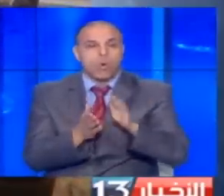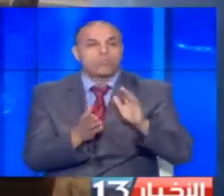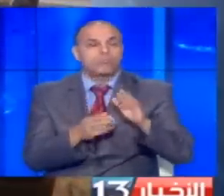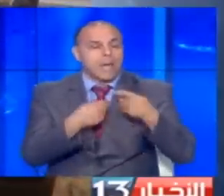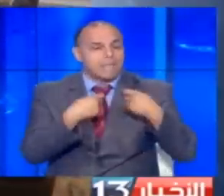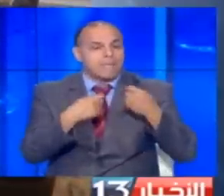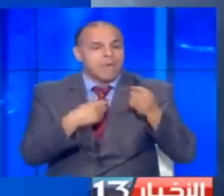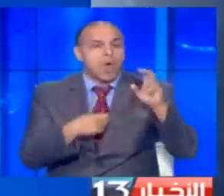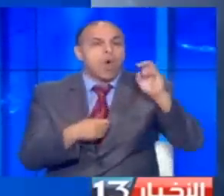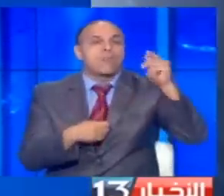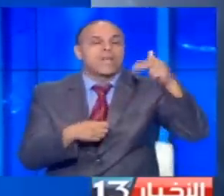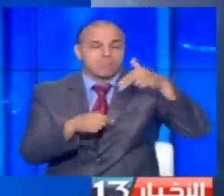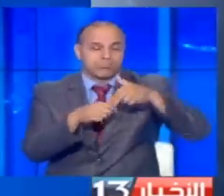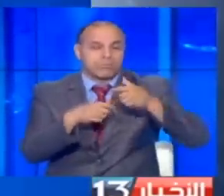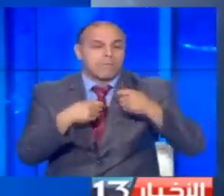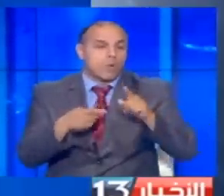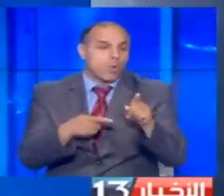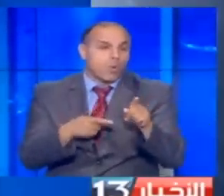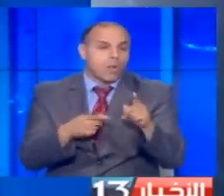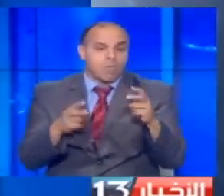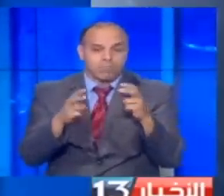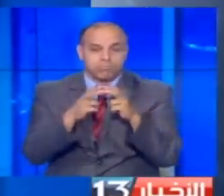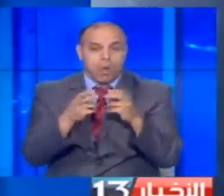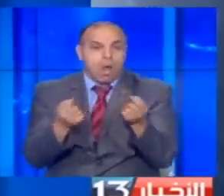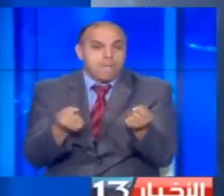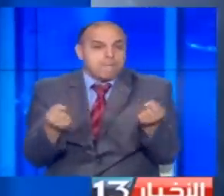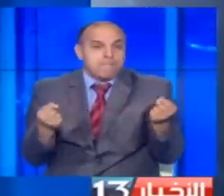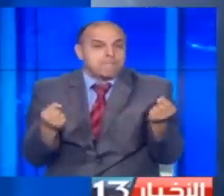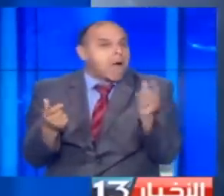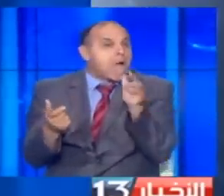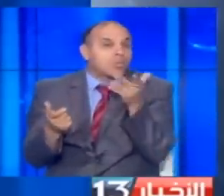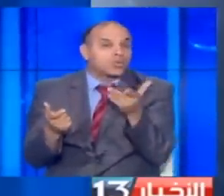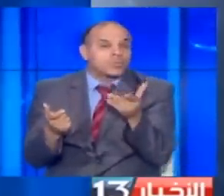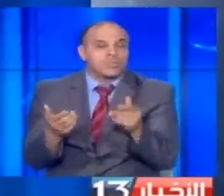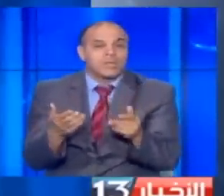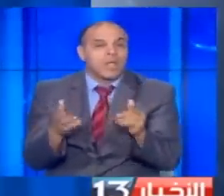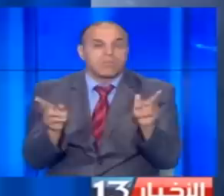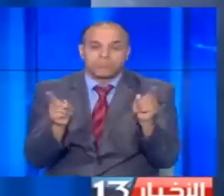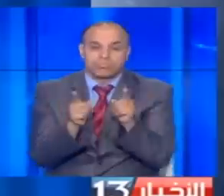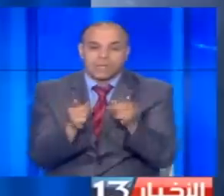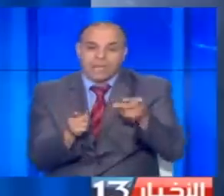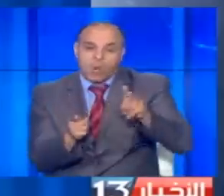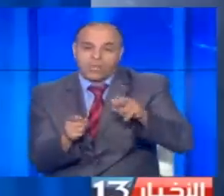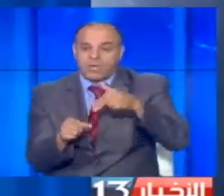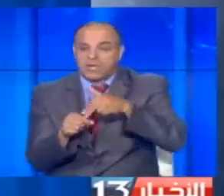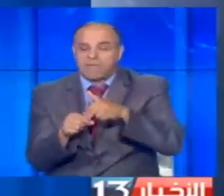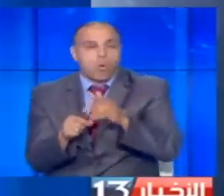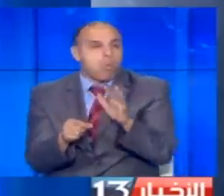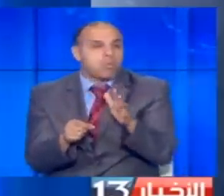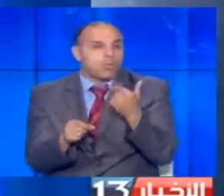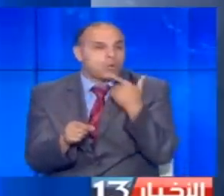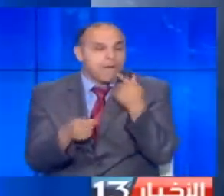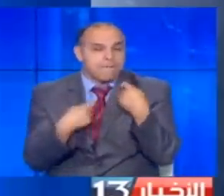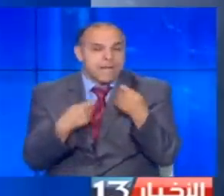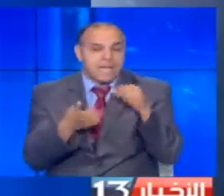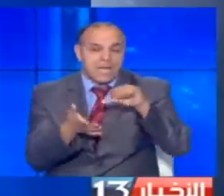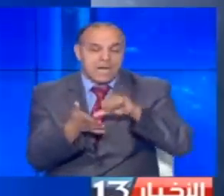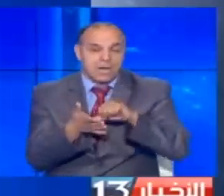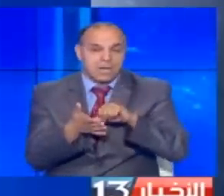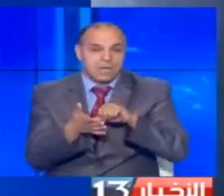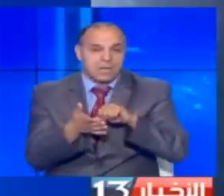للبترول اوبيك طاقه انتاجيه فائضه تكفي لتعويض النقص المتوقع في صادره ايران